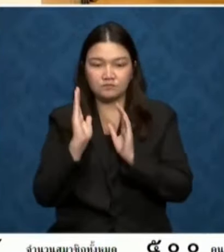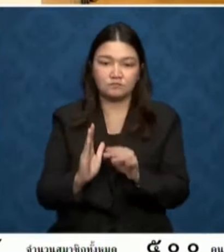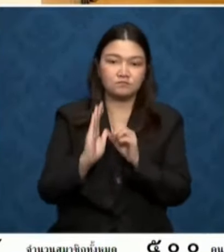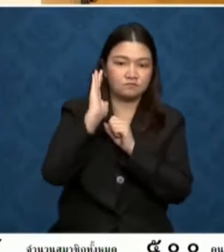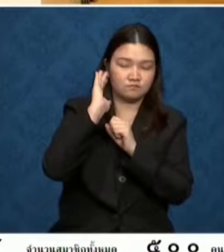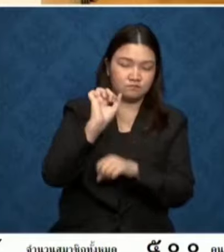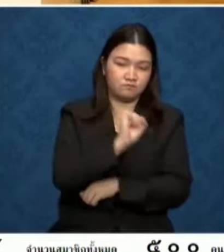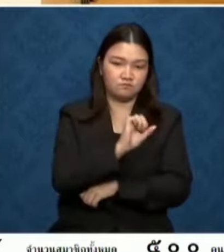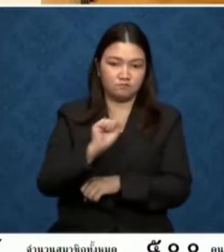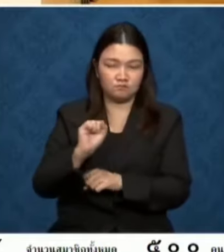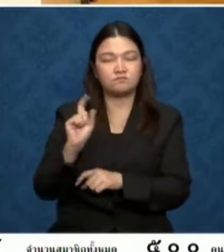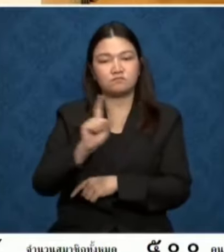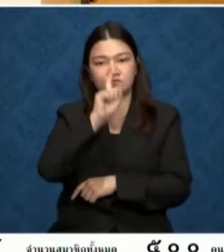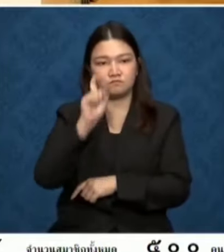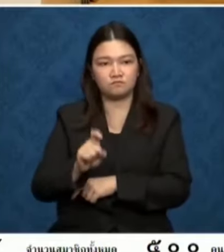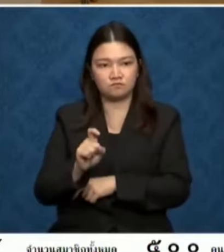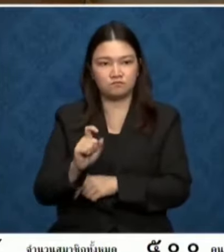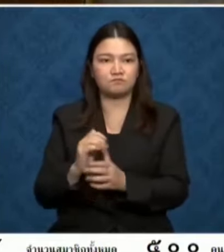งวนคำแปลยติ